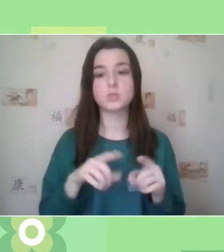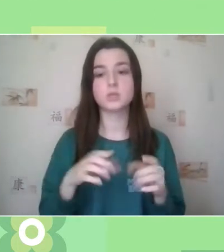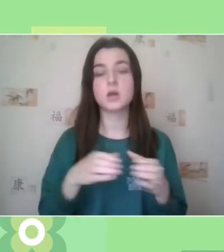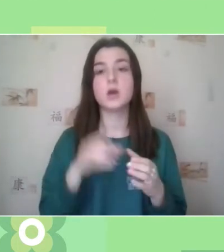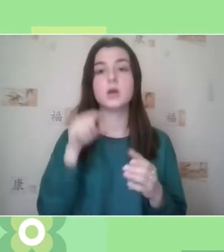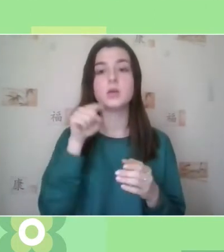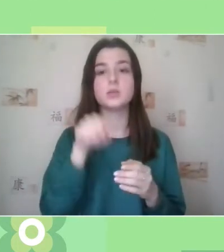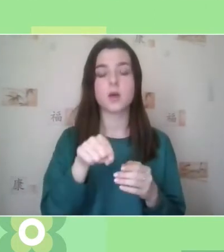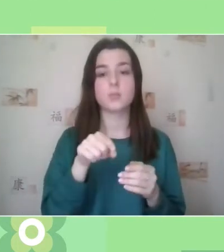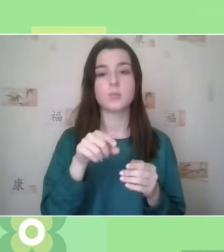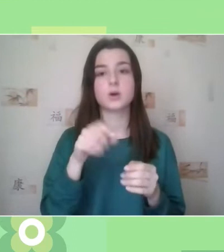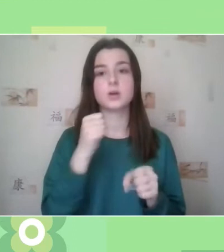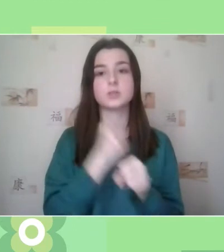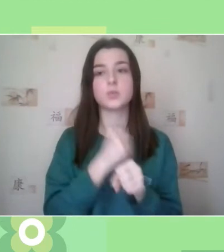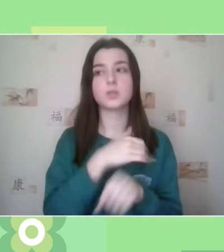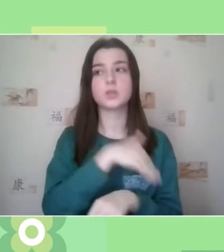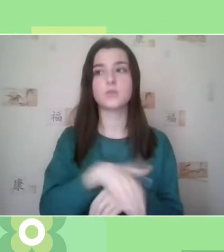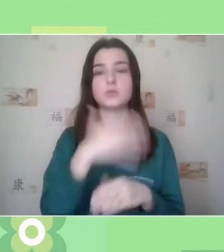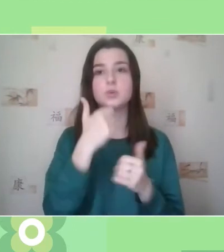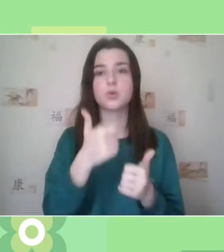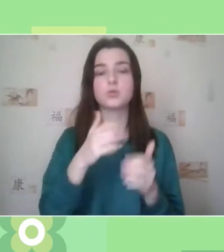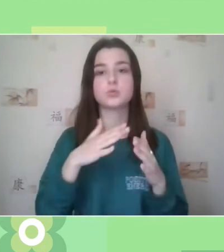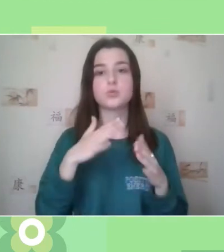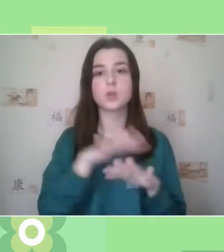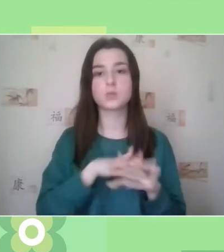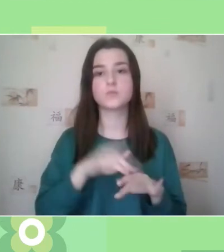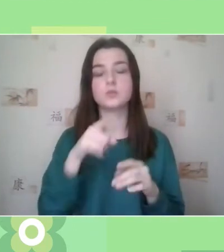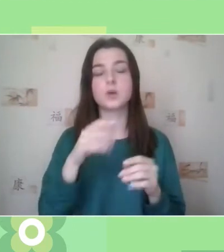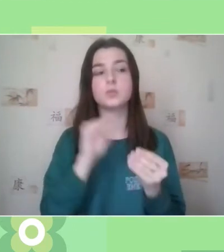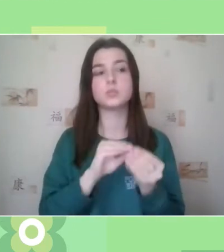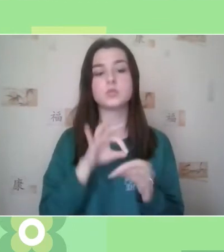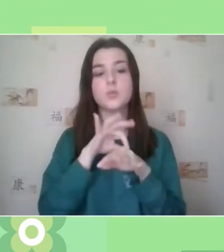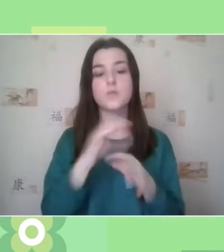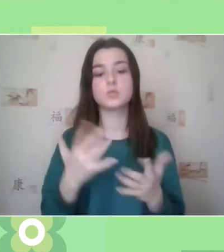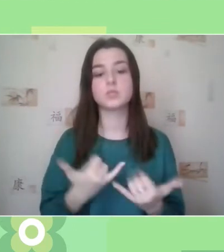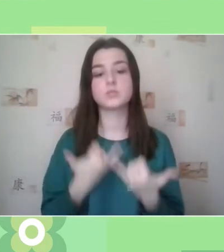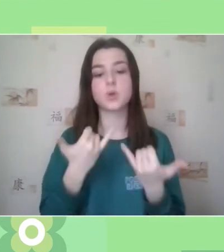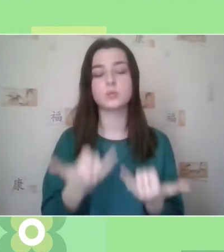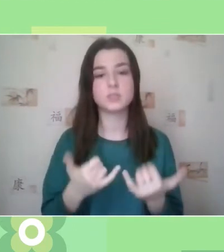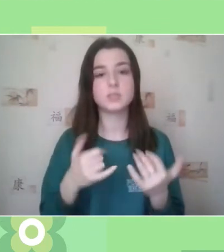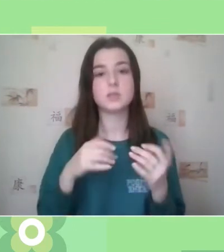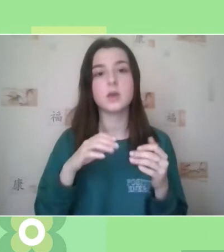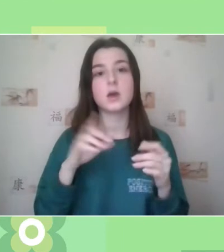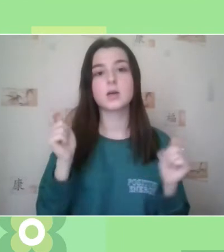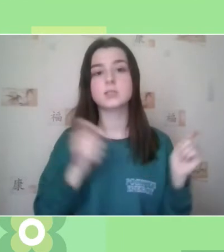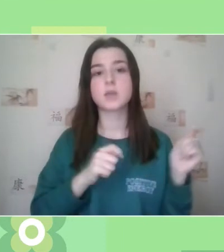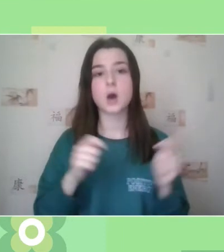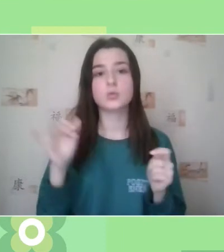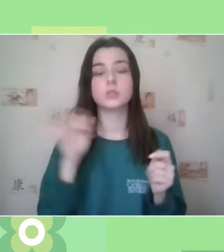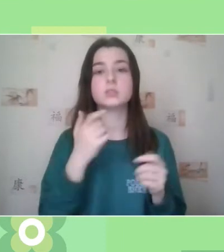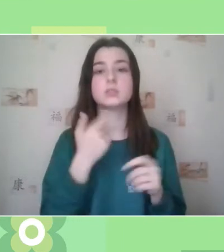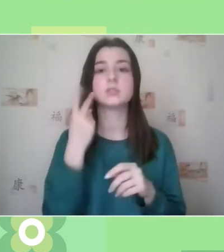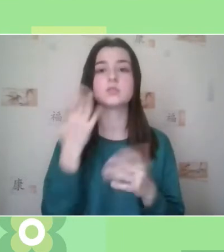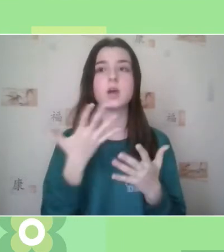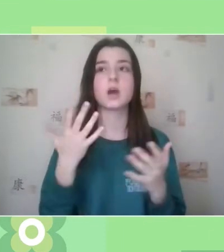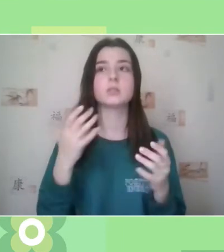«Атмосфера», і вони постійно проводять благодійні заходи, заходи по збору пожертв. І це завжди якась вечірка, це